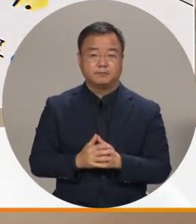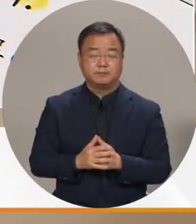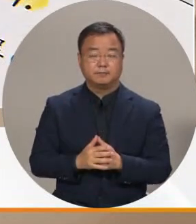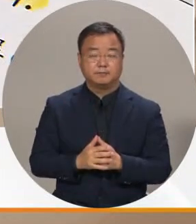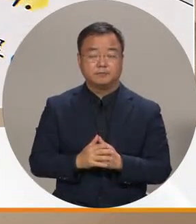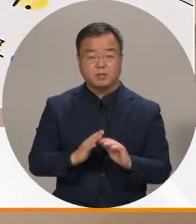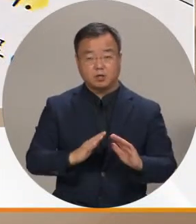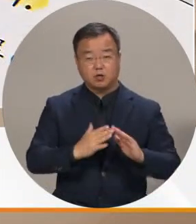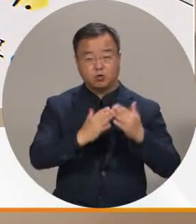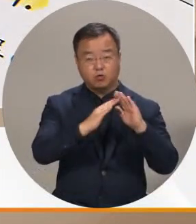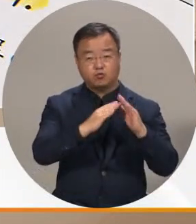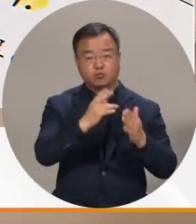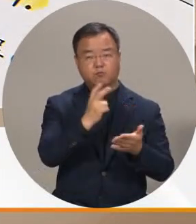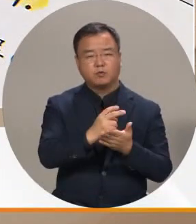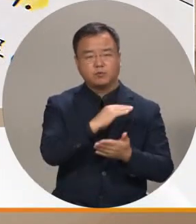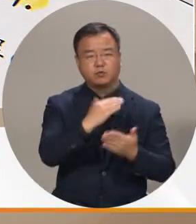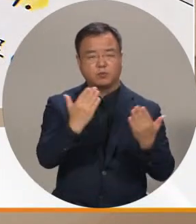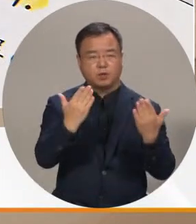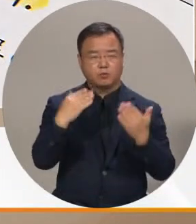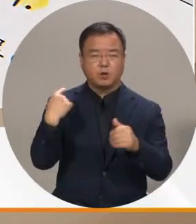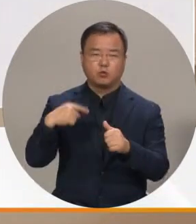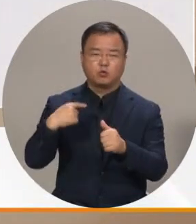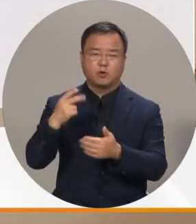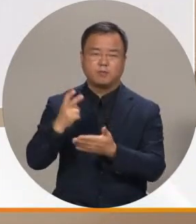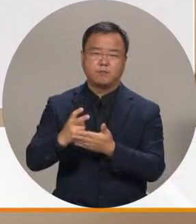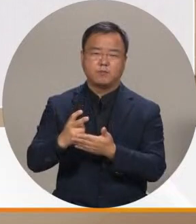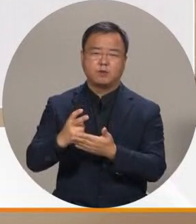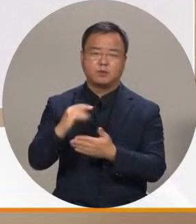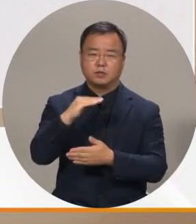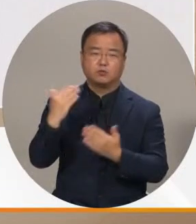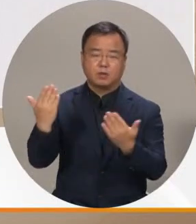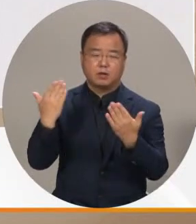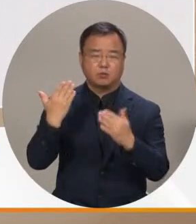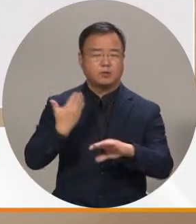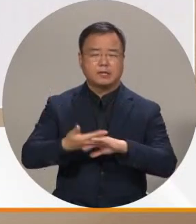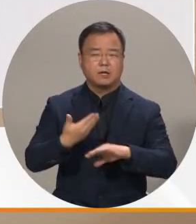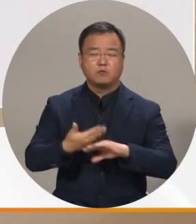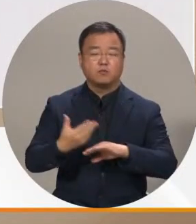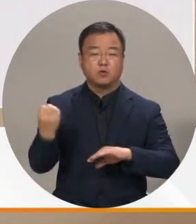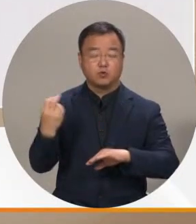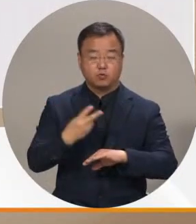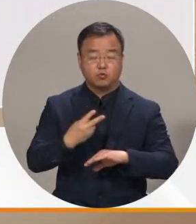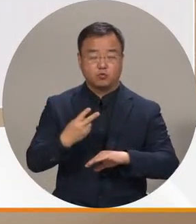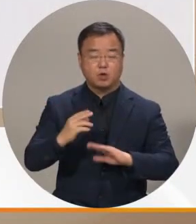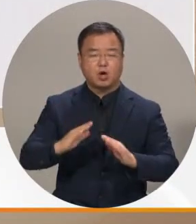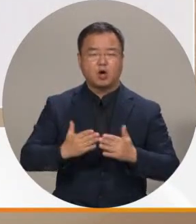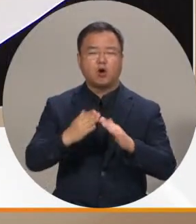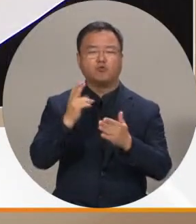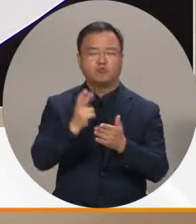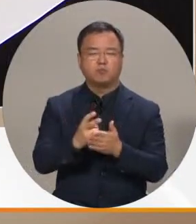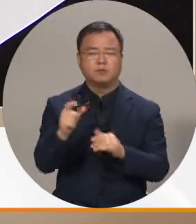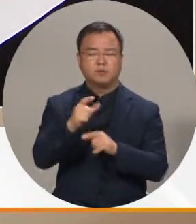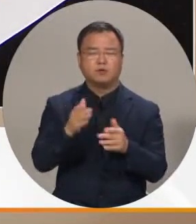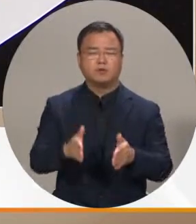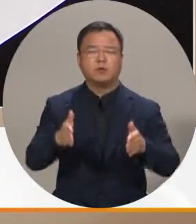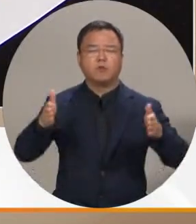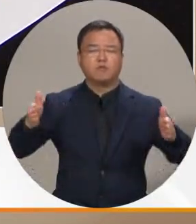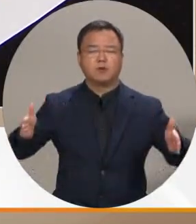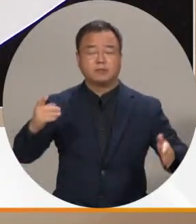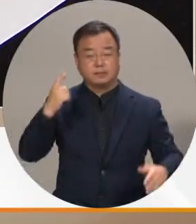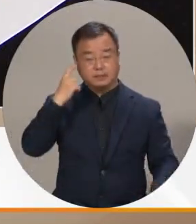말해서 건축법상의 학교와 교육법상의 학교는 다르고 건축법상의 학교 범위를 더 폭넓게 보겠다는 건데요